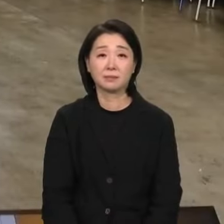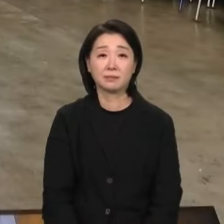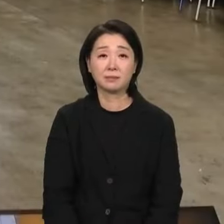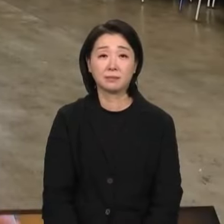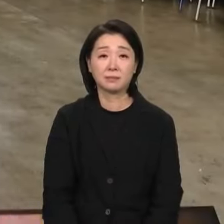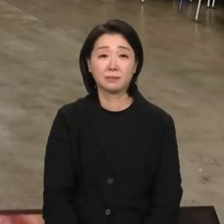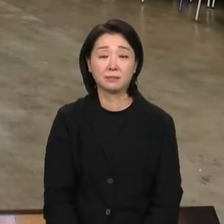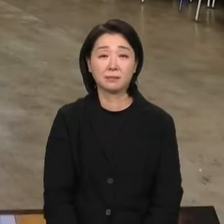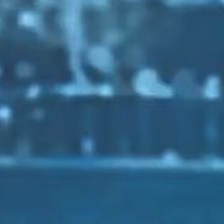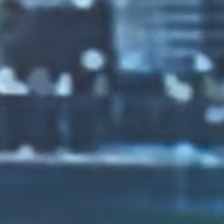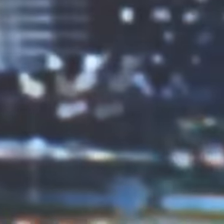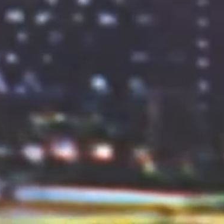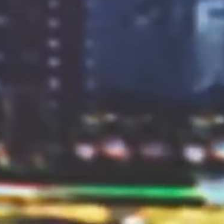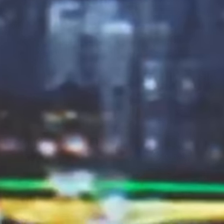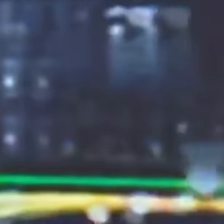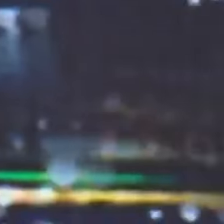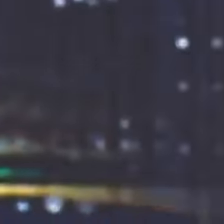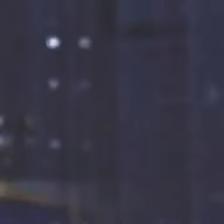임예은입니다.